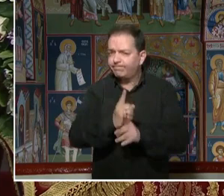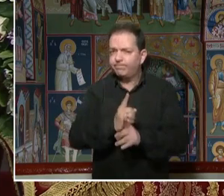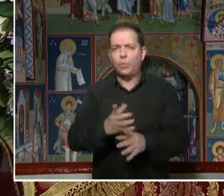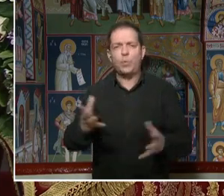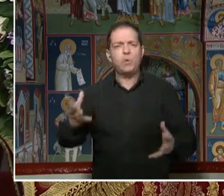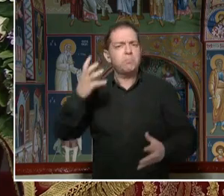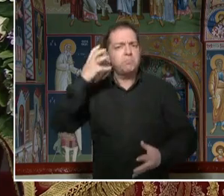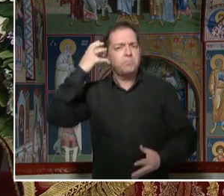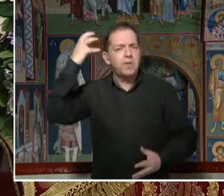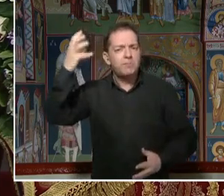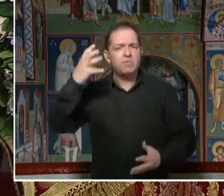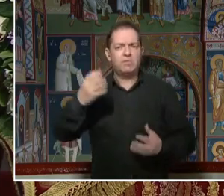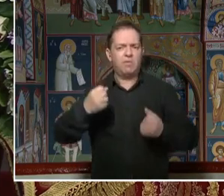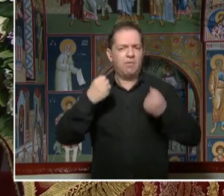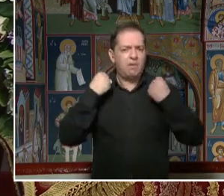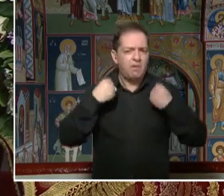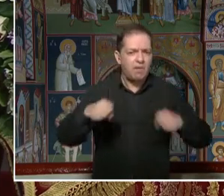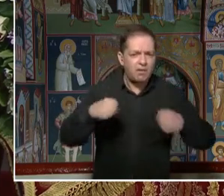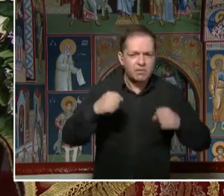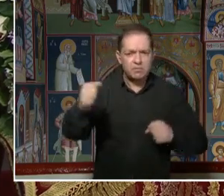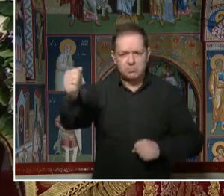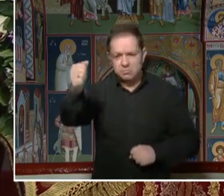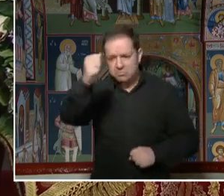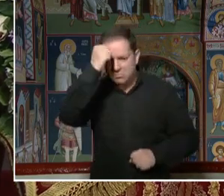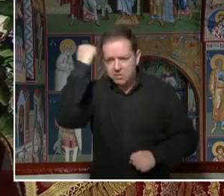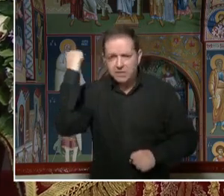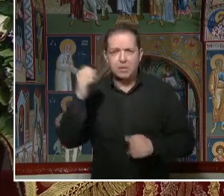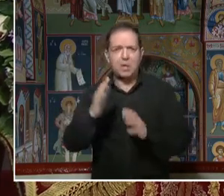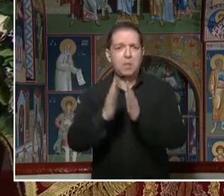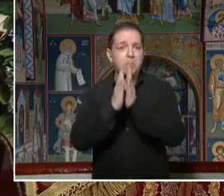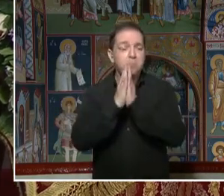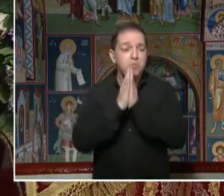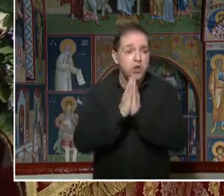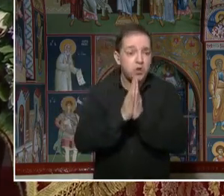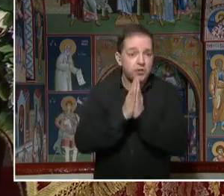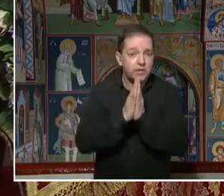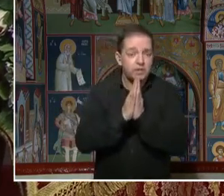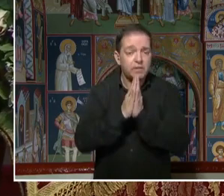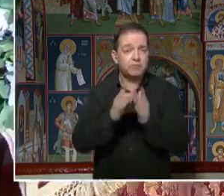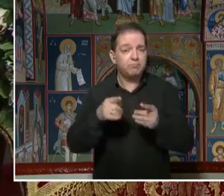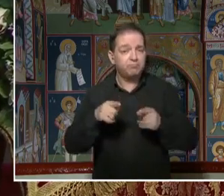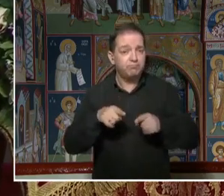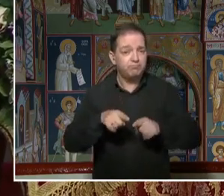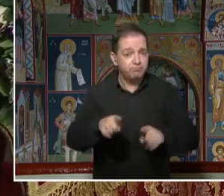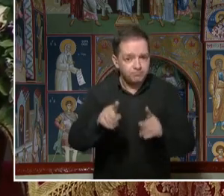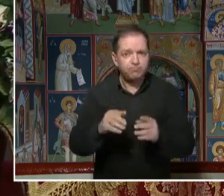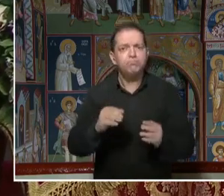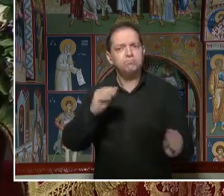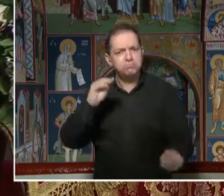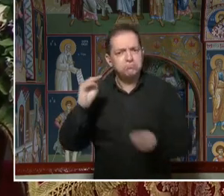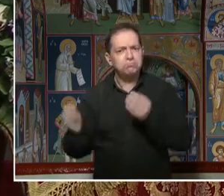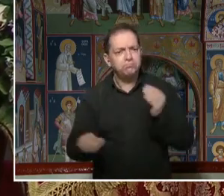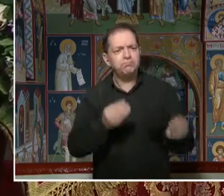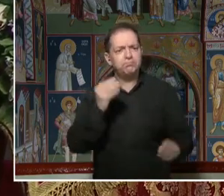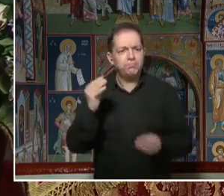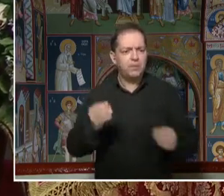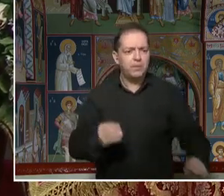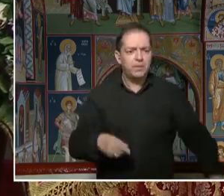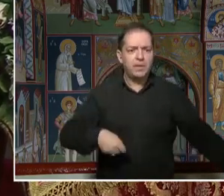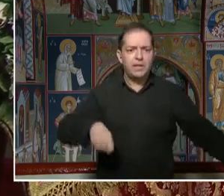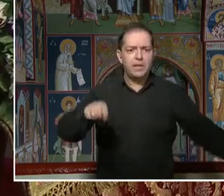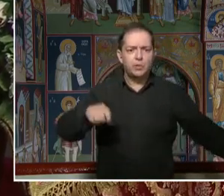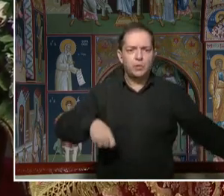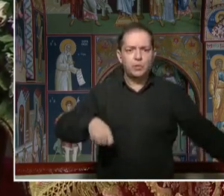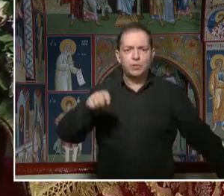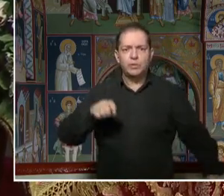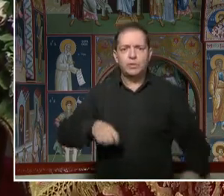ασκήσεως, μετανοίας και προσευχής, με τις λατρευτικές ευκαιρίες που μας προσφέρει η Αγία μας